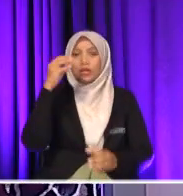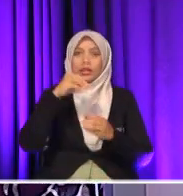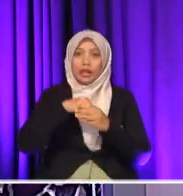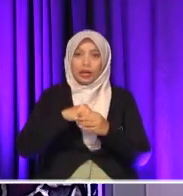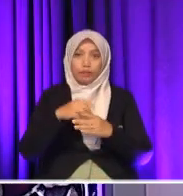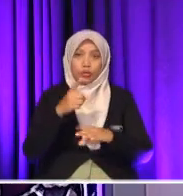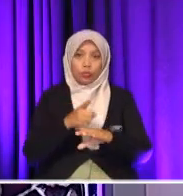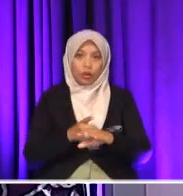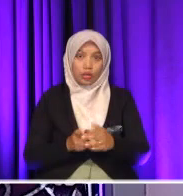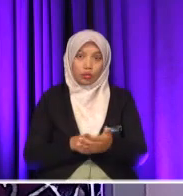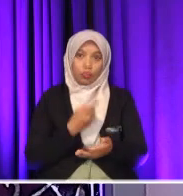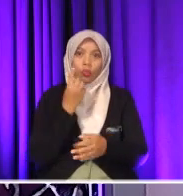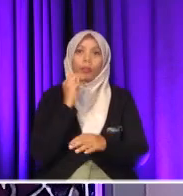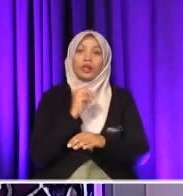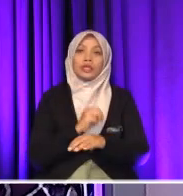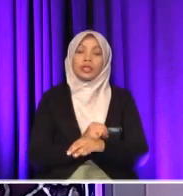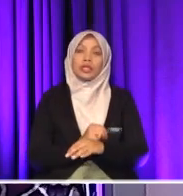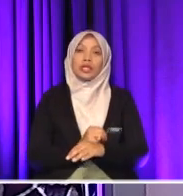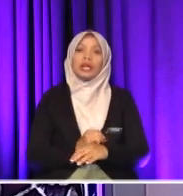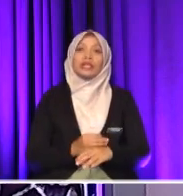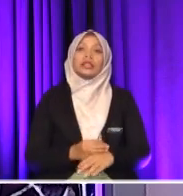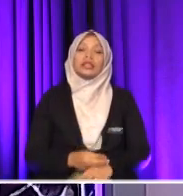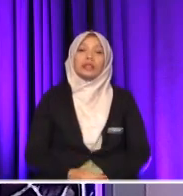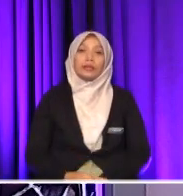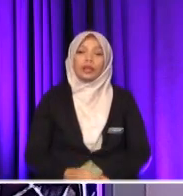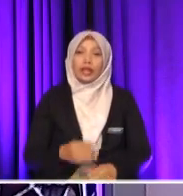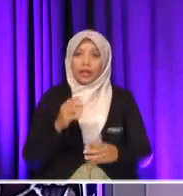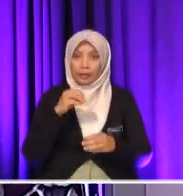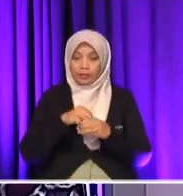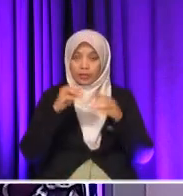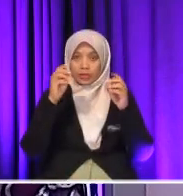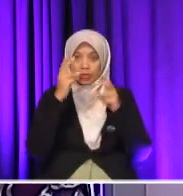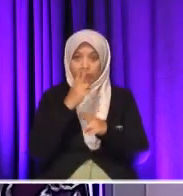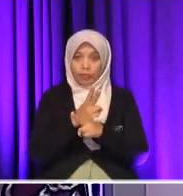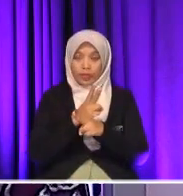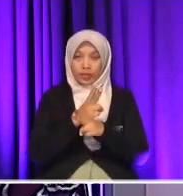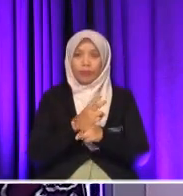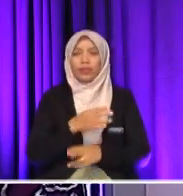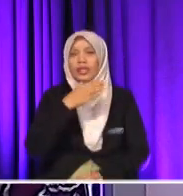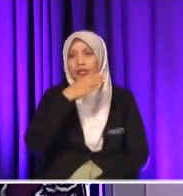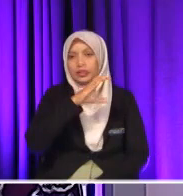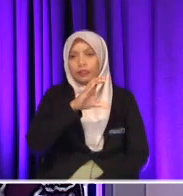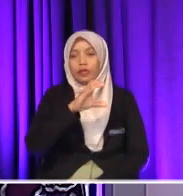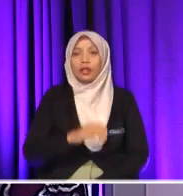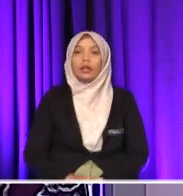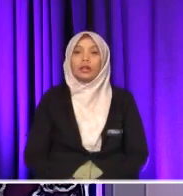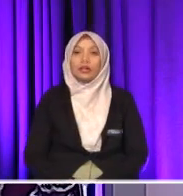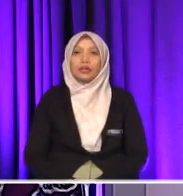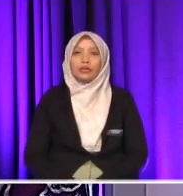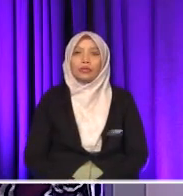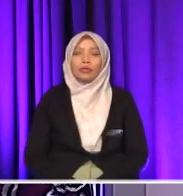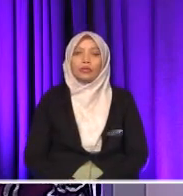stomase Ayo yang disimpan dalam tangki simpanan kemungkinan akan tercemar akibat daripada serangga yang